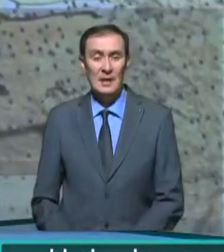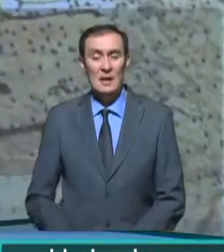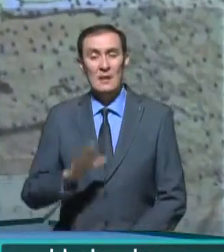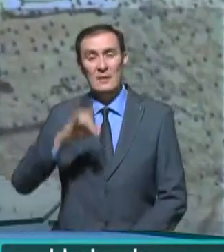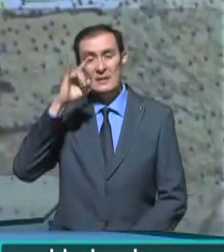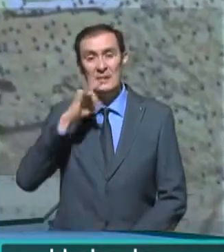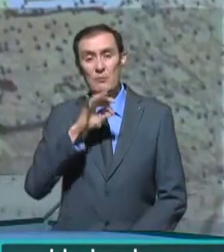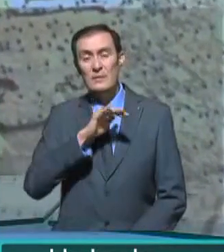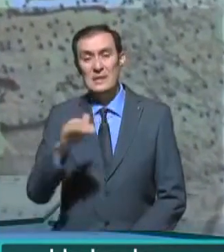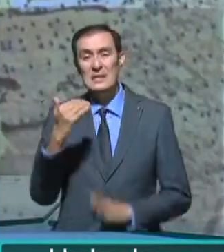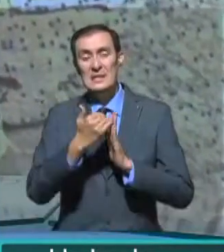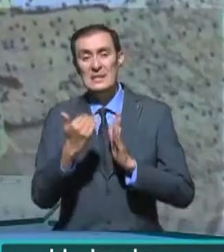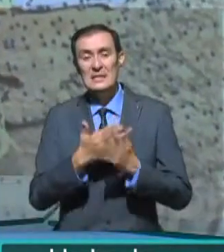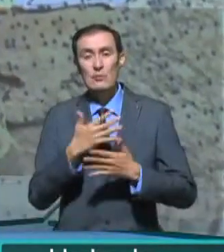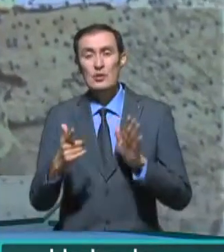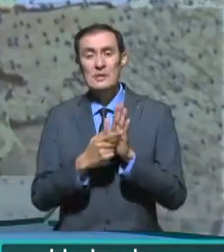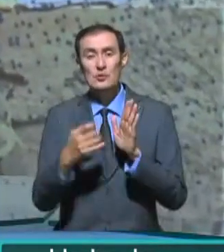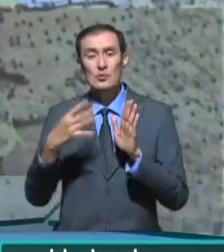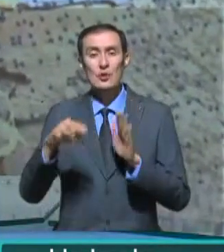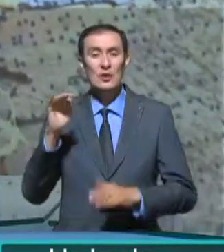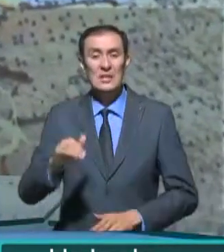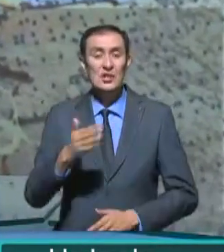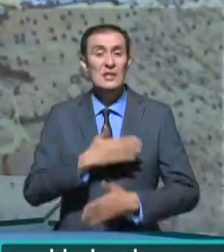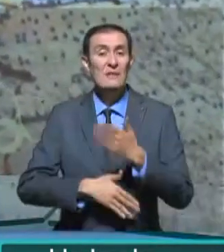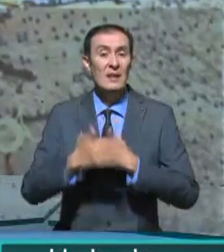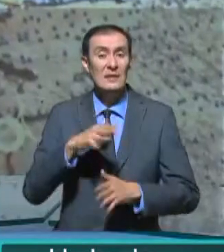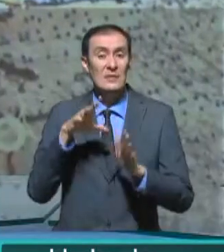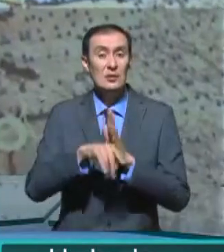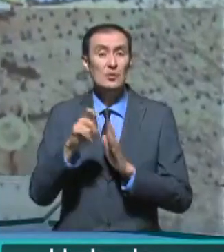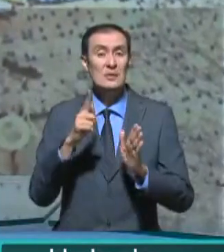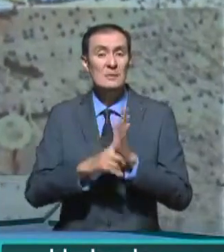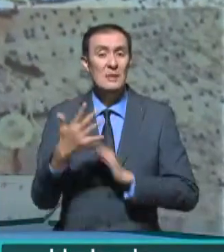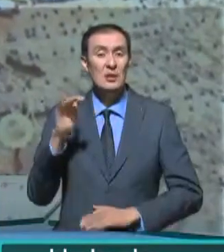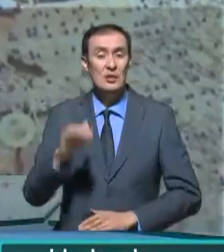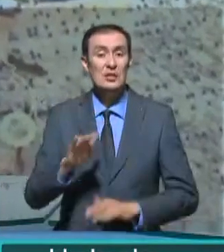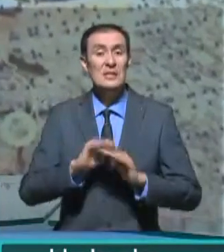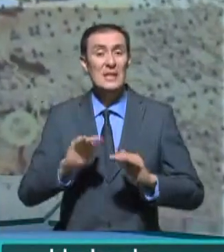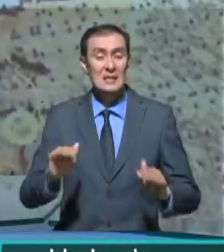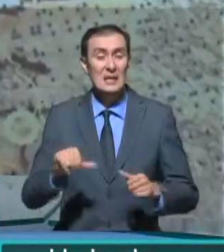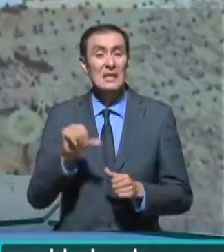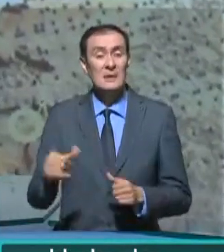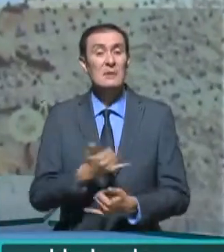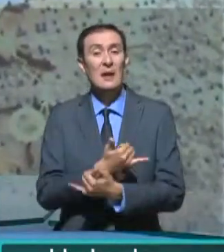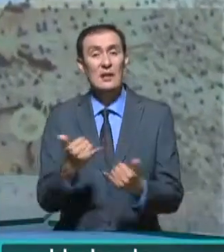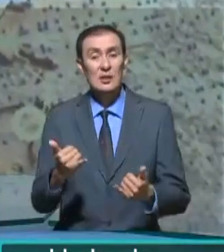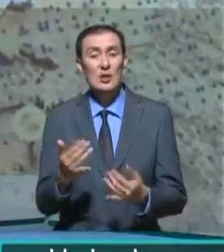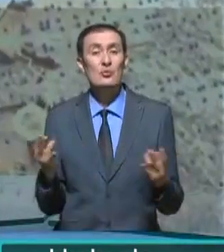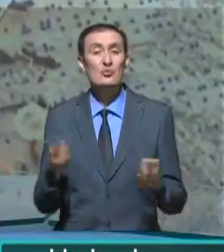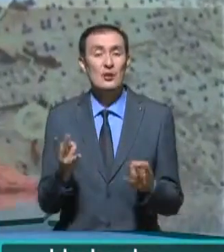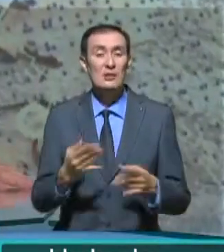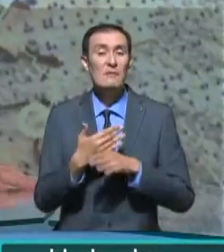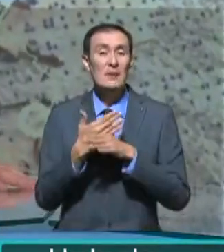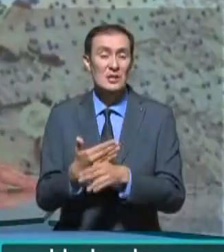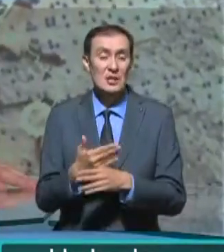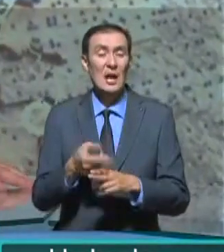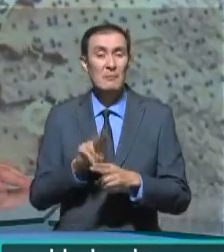В Казахстане по официальной статистике больше 740 тысяч инвалидов, из них 175 тысяч дети. Именно они особенно остро нуждаются в